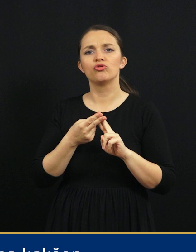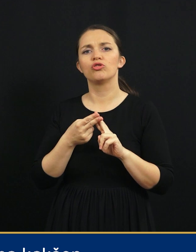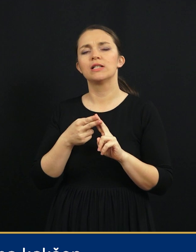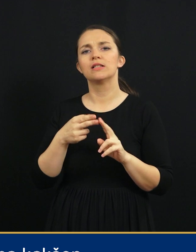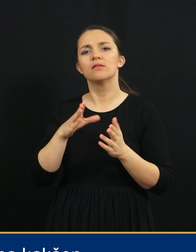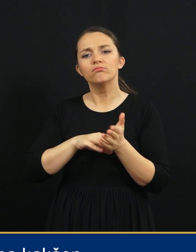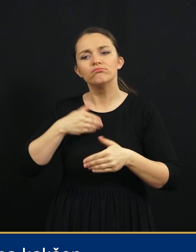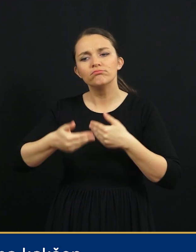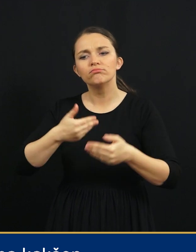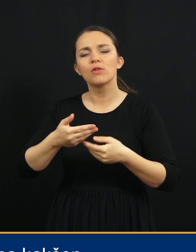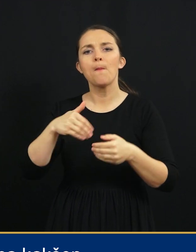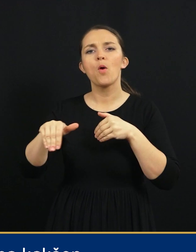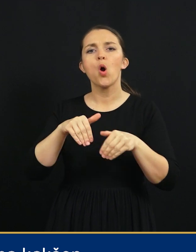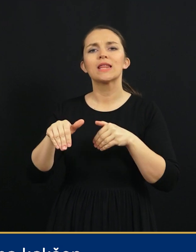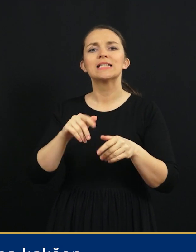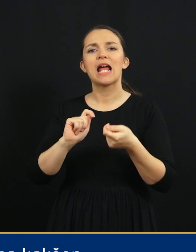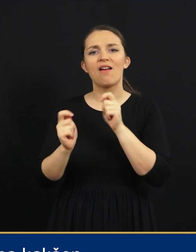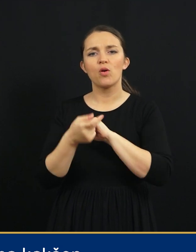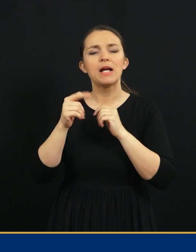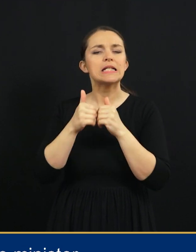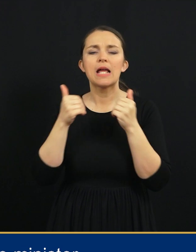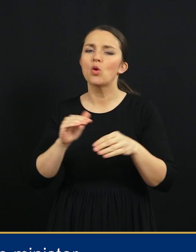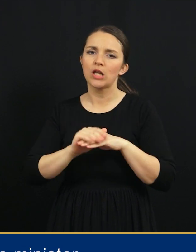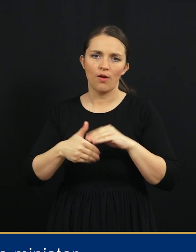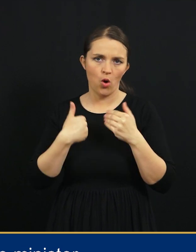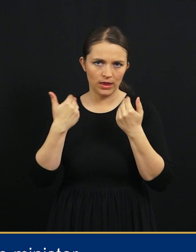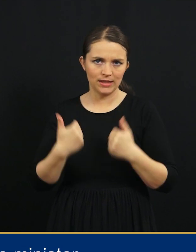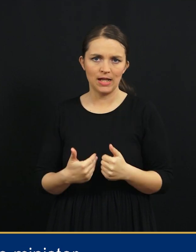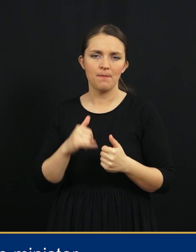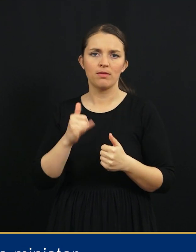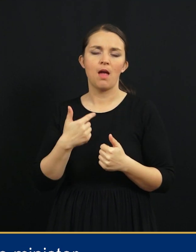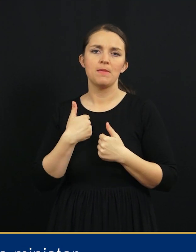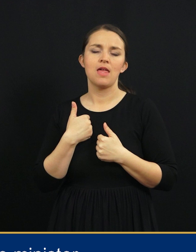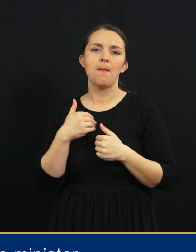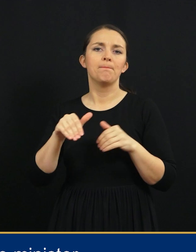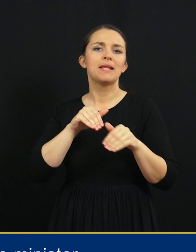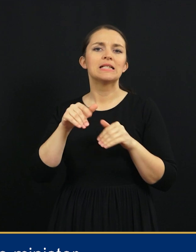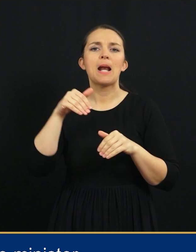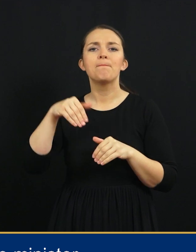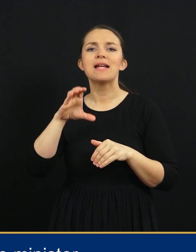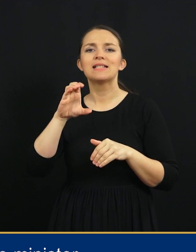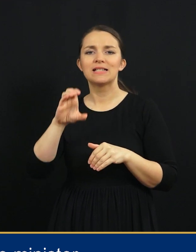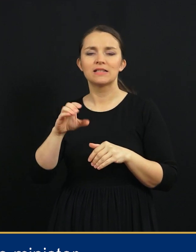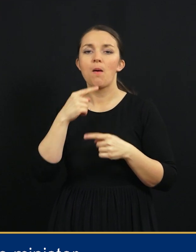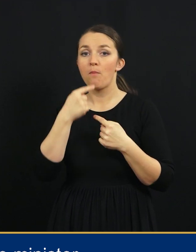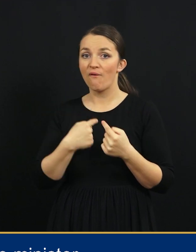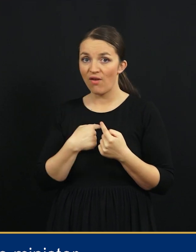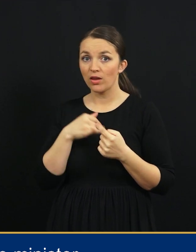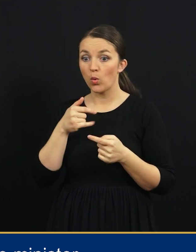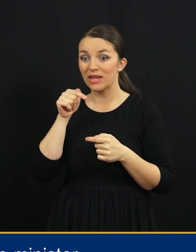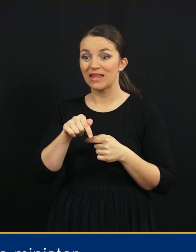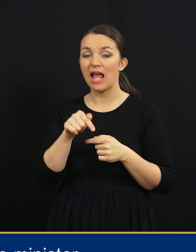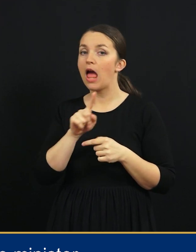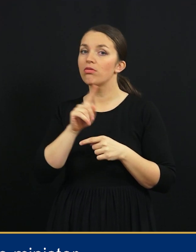kakšen način se lotiti pokojninske reforme in izjemno zadovoljna sem, da mi je minister Mesec povedal,